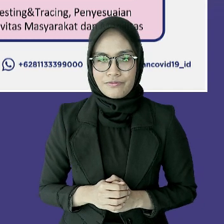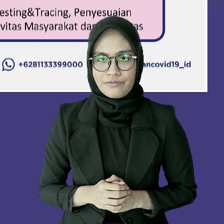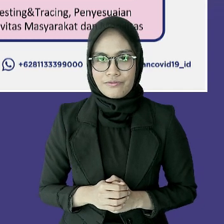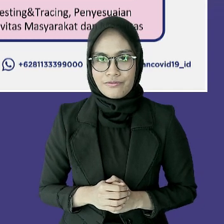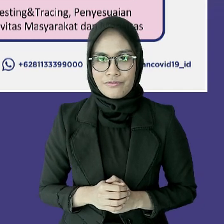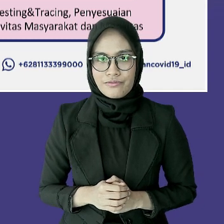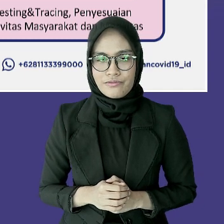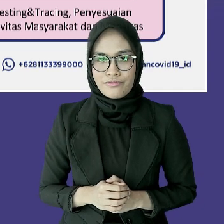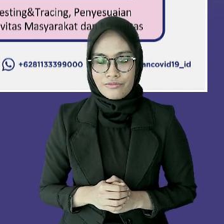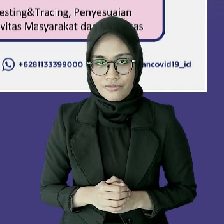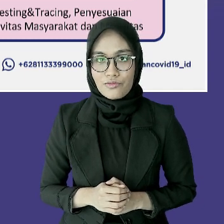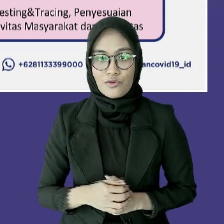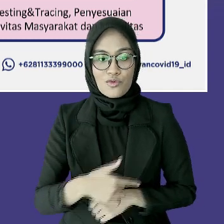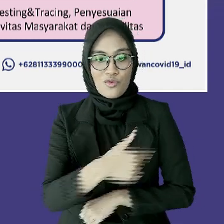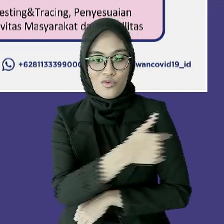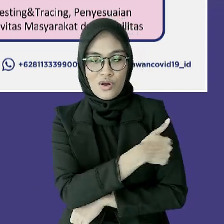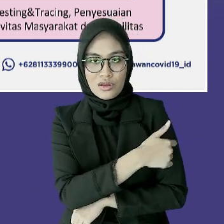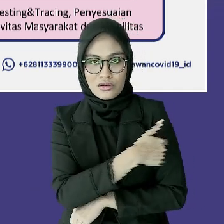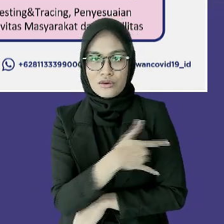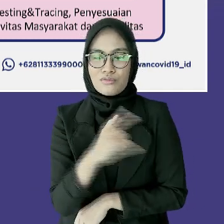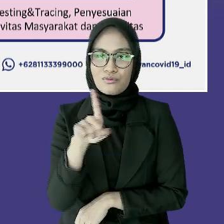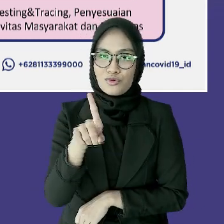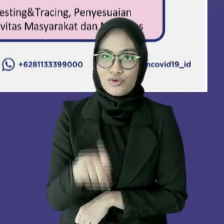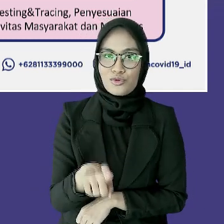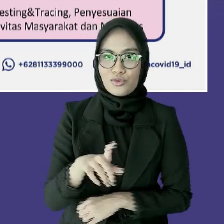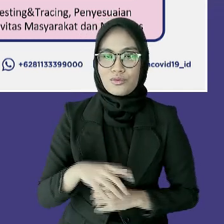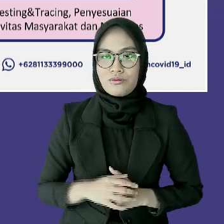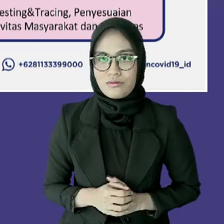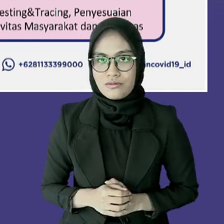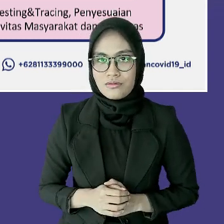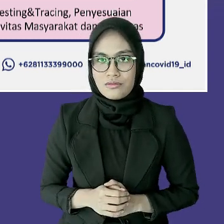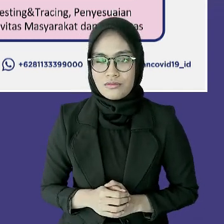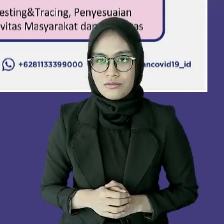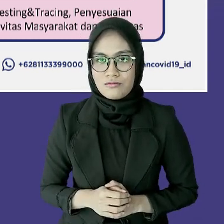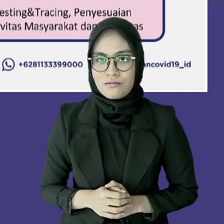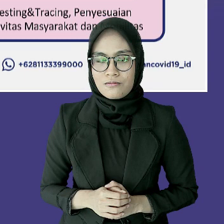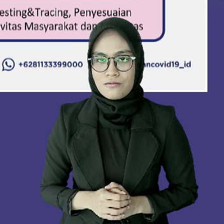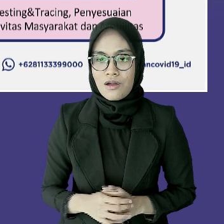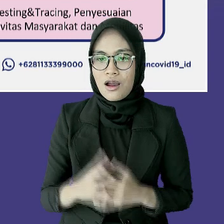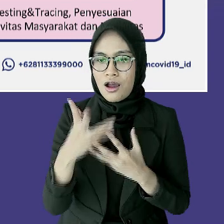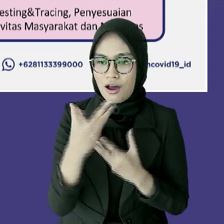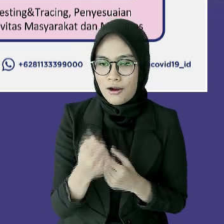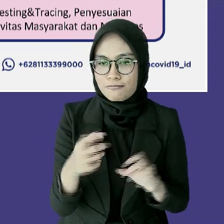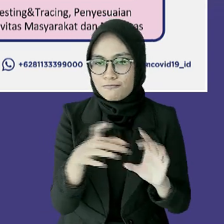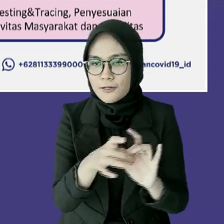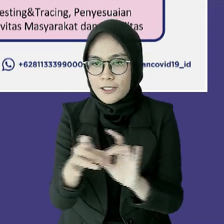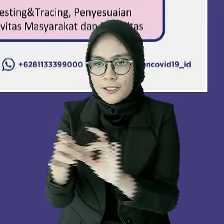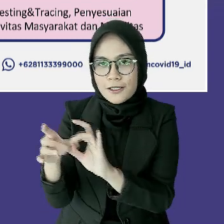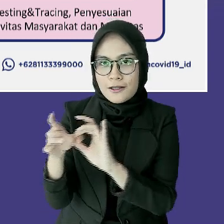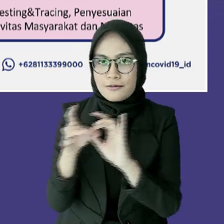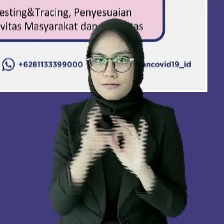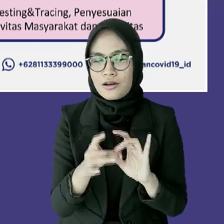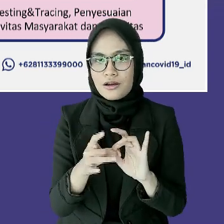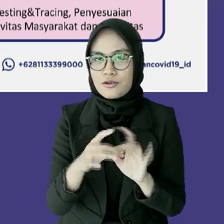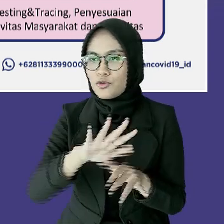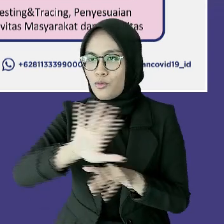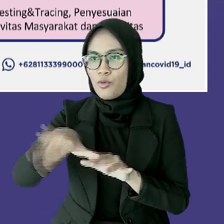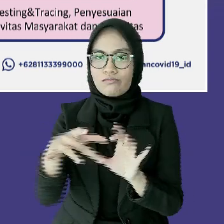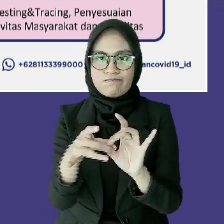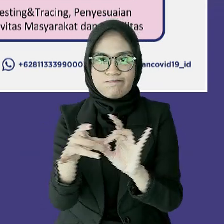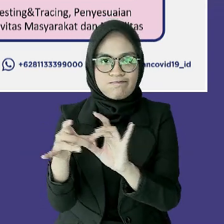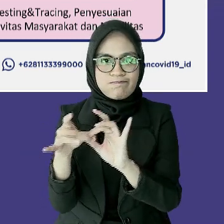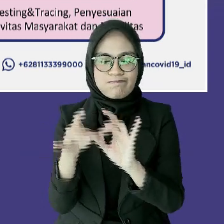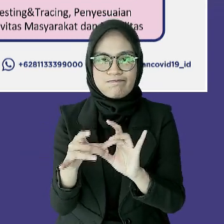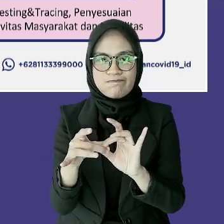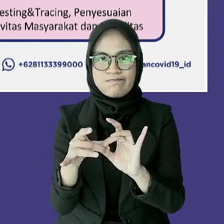terhambat akibat lonjakan kasus yang kembali terjadi. Untuk itu diharapkan kerjasama berbagai elemen masyarakat